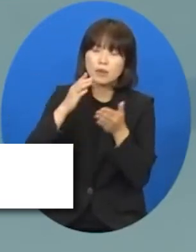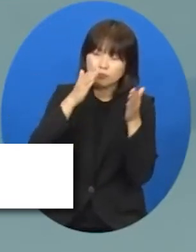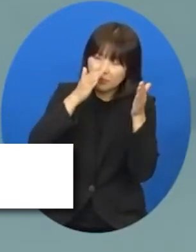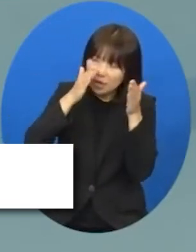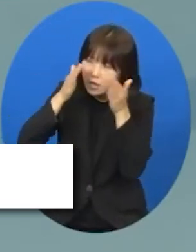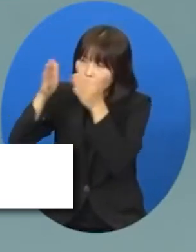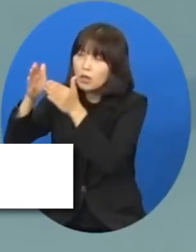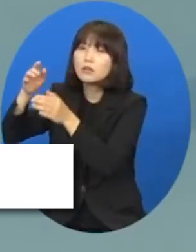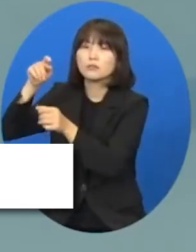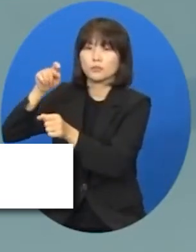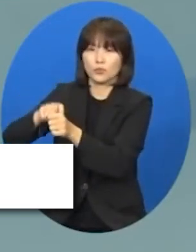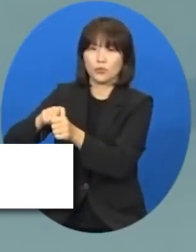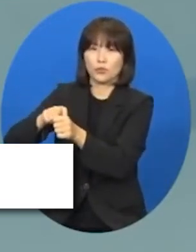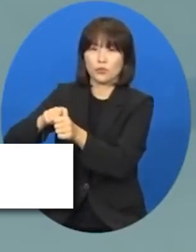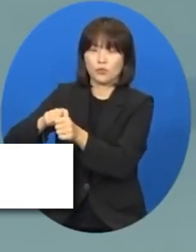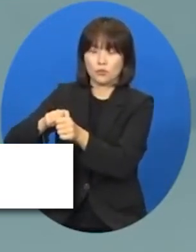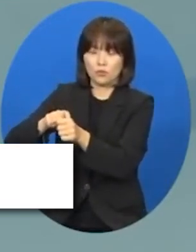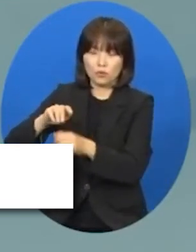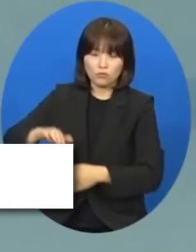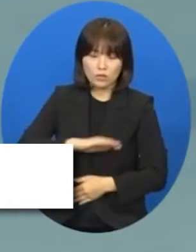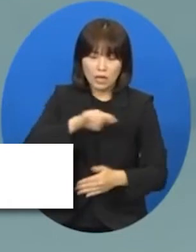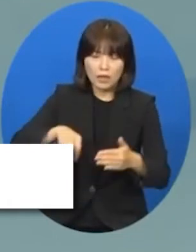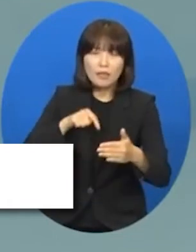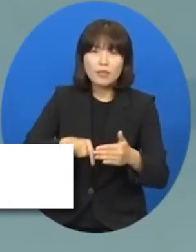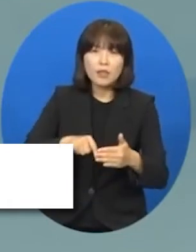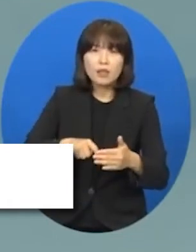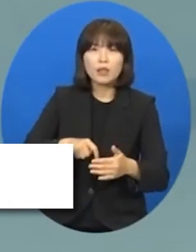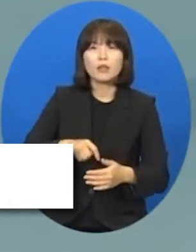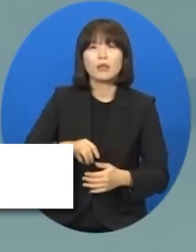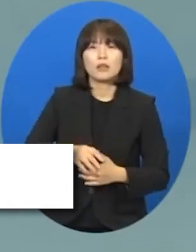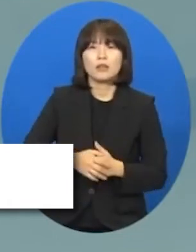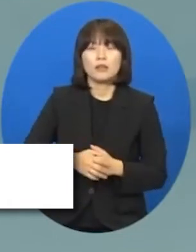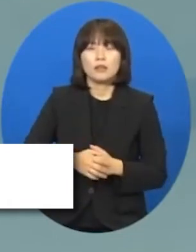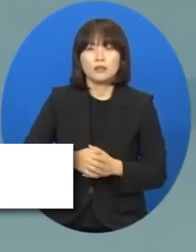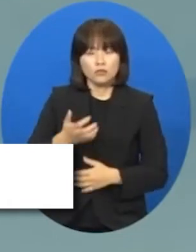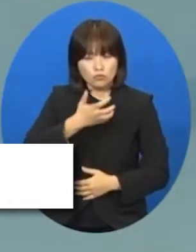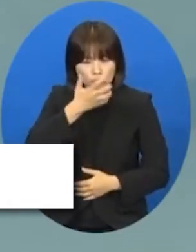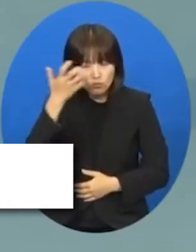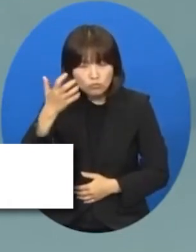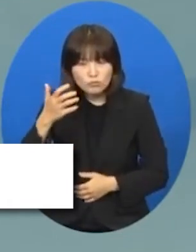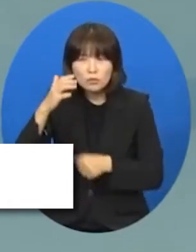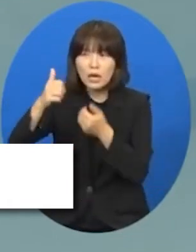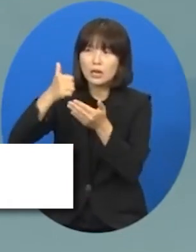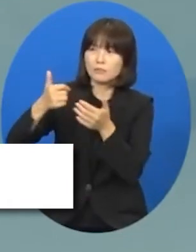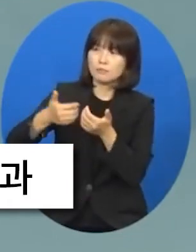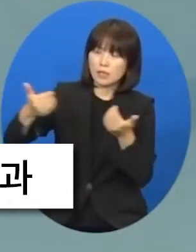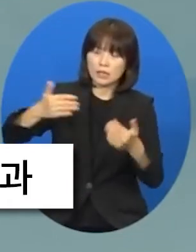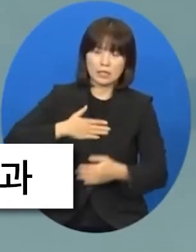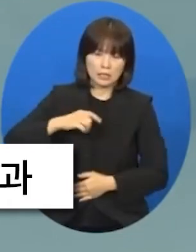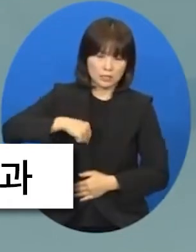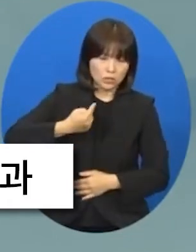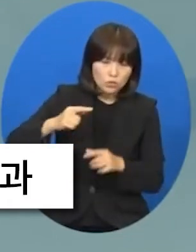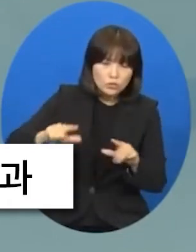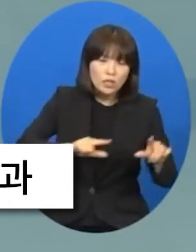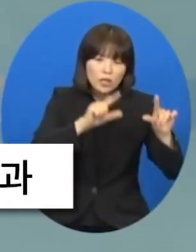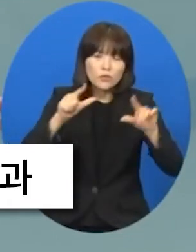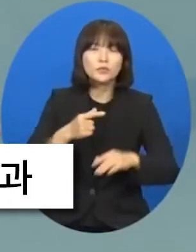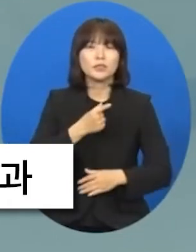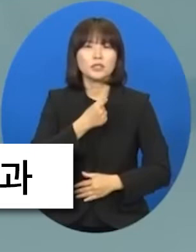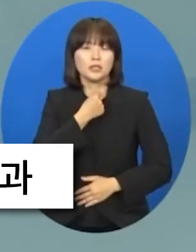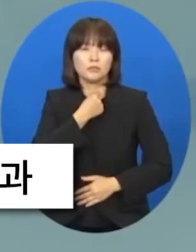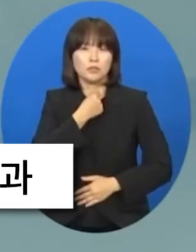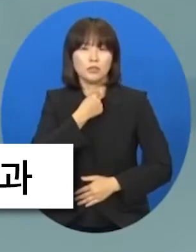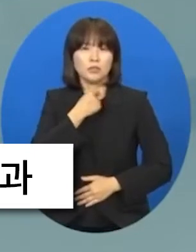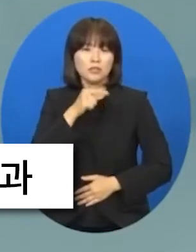우리 안에 있는 야망과 독립적인 태도 하나님을 떠나서 나 스스로 살고자 하는 그 독립적인 태도를